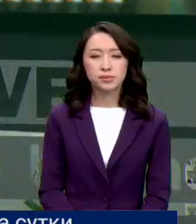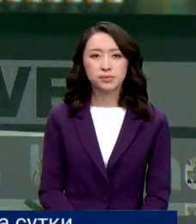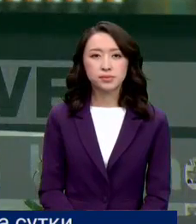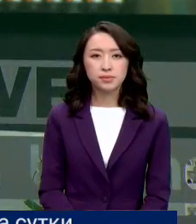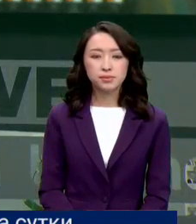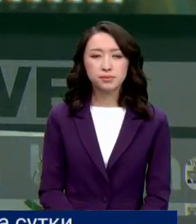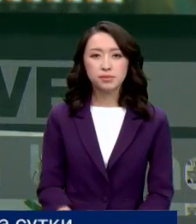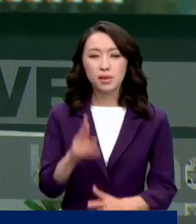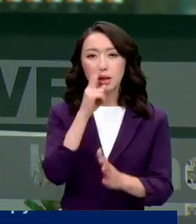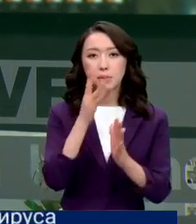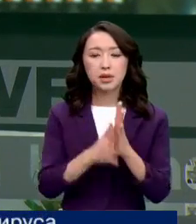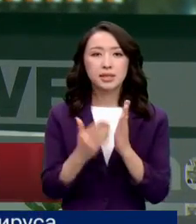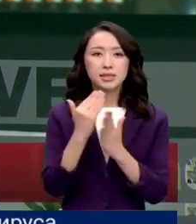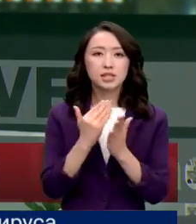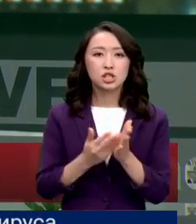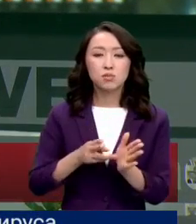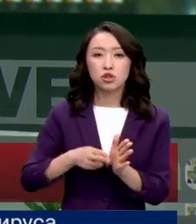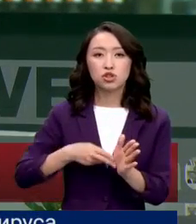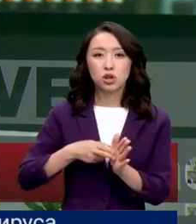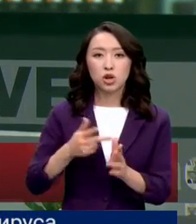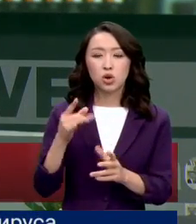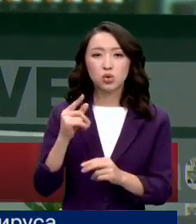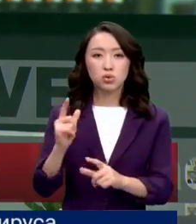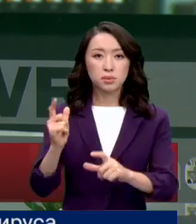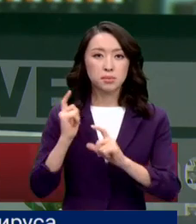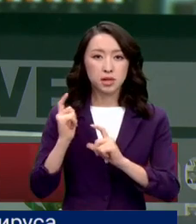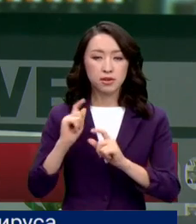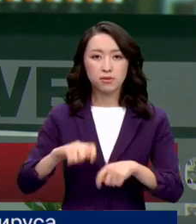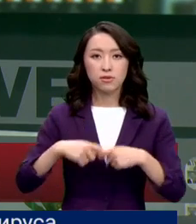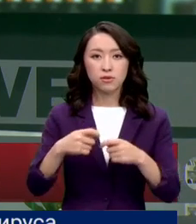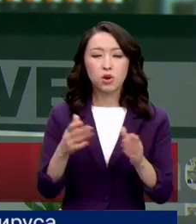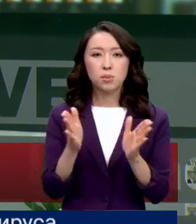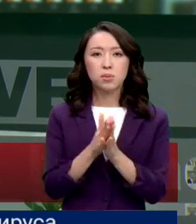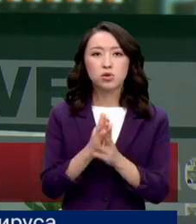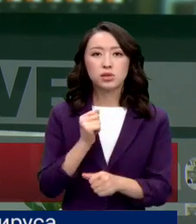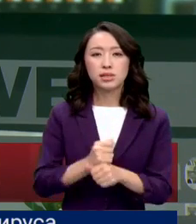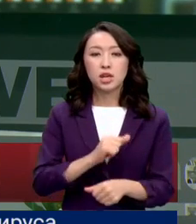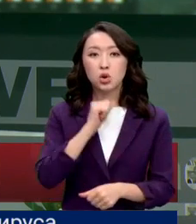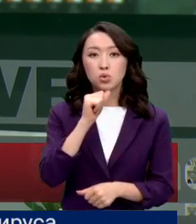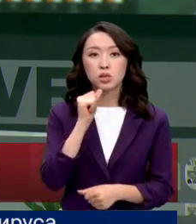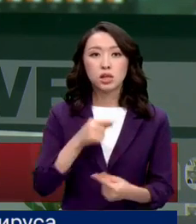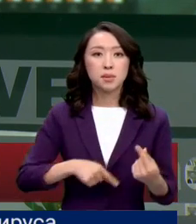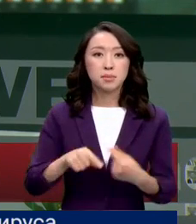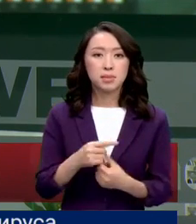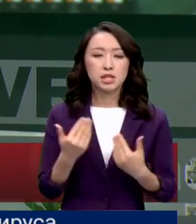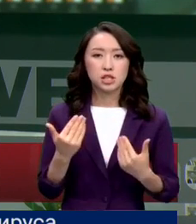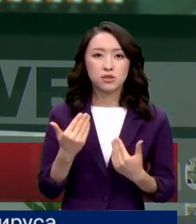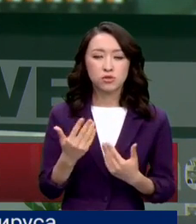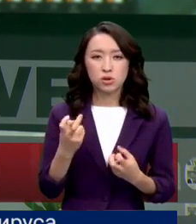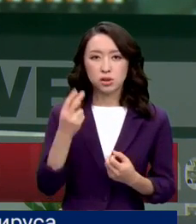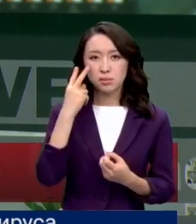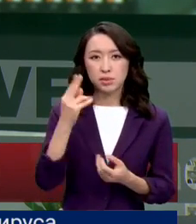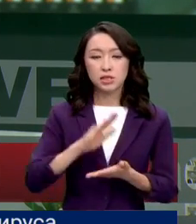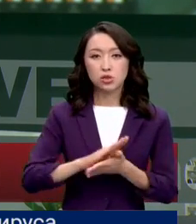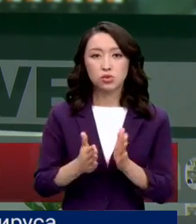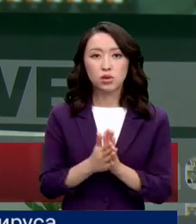А прозрачную систему железнодорожных грузоперевозок просит сделать костанайский бизнес. Сегодня складывается ситуация,